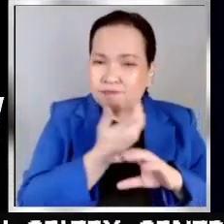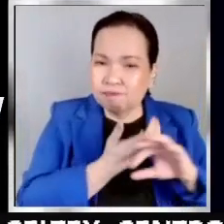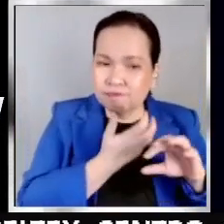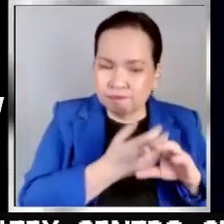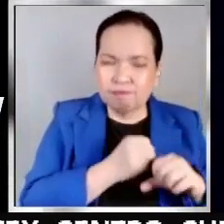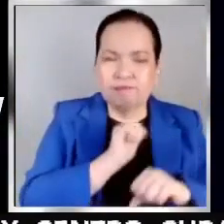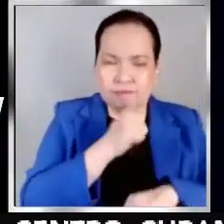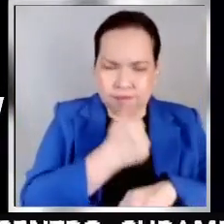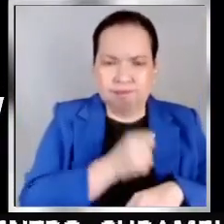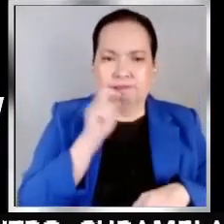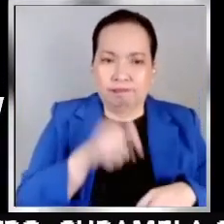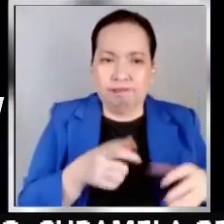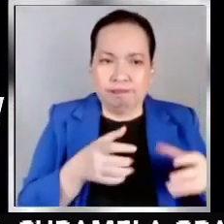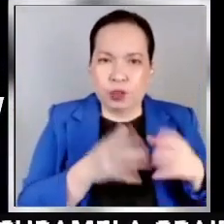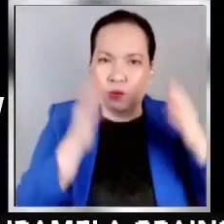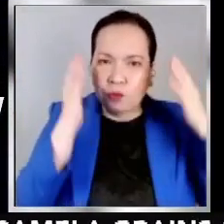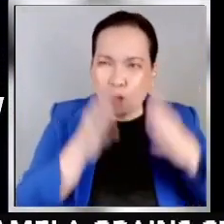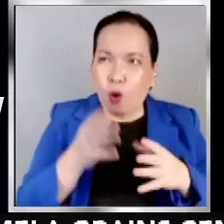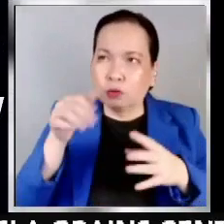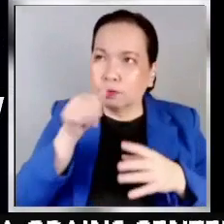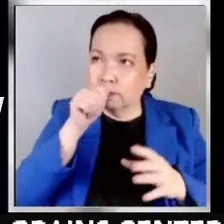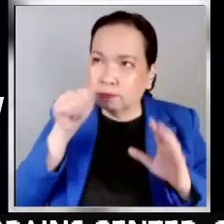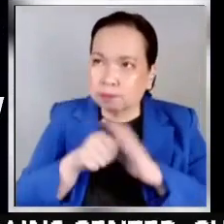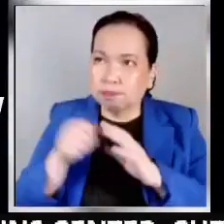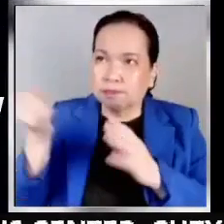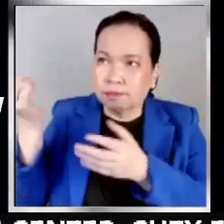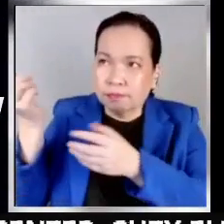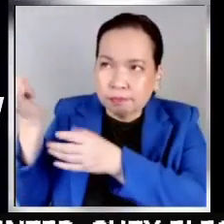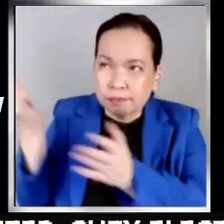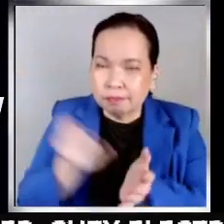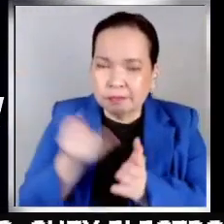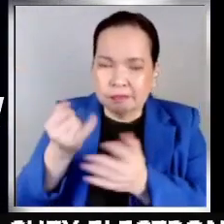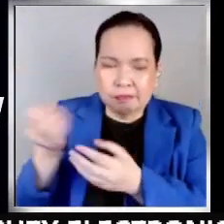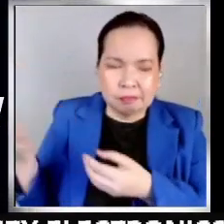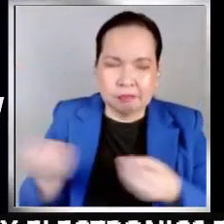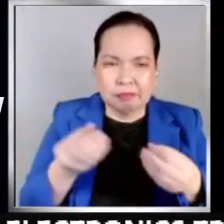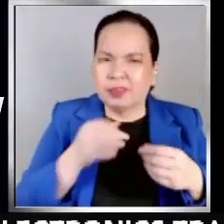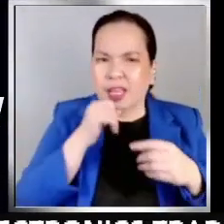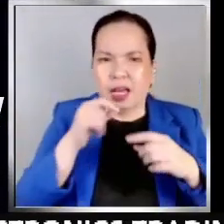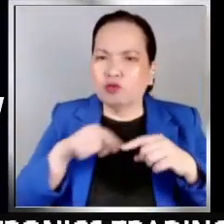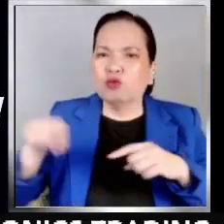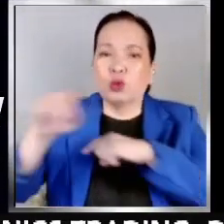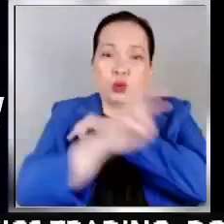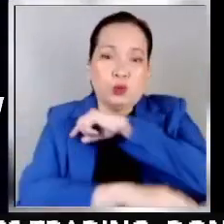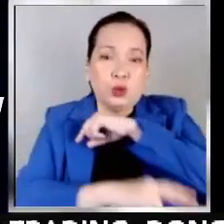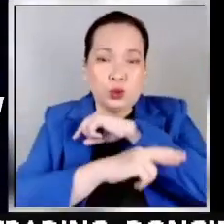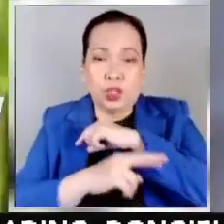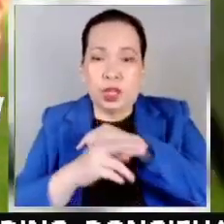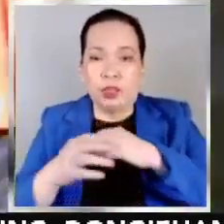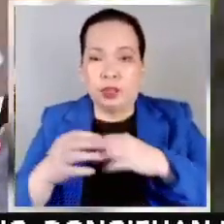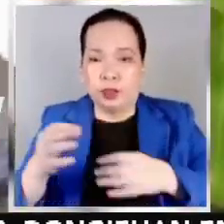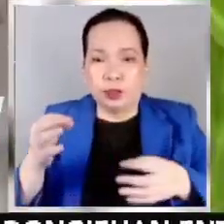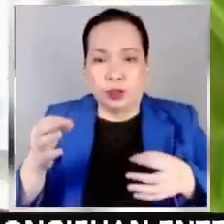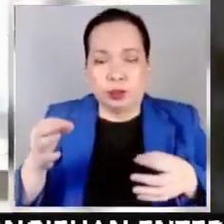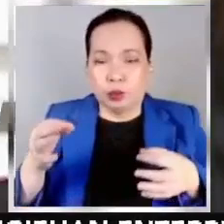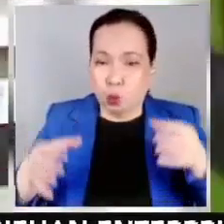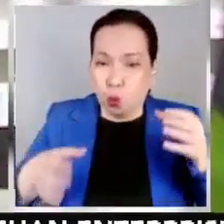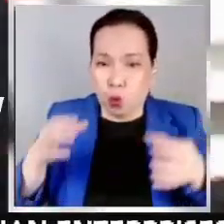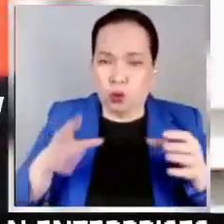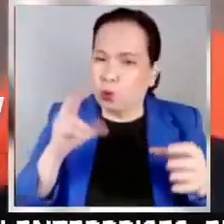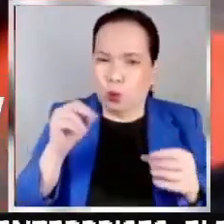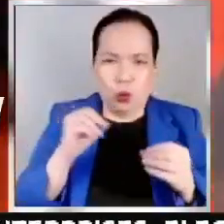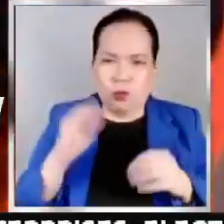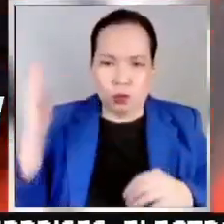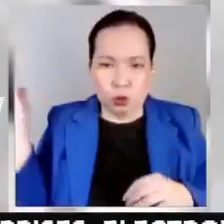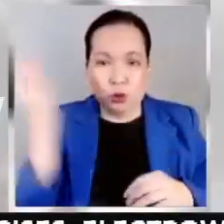to address smuggling. Hindi na RTC level. Diretso na sa Court of Tax Appeals. Pag-aaralan din daw